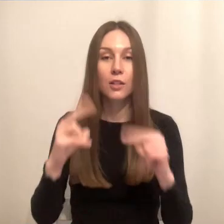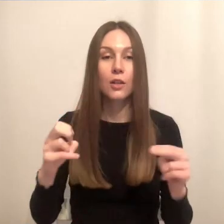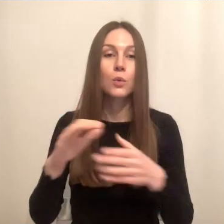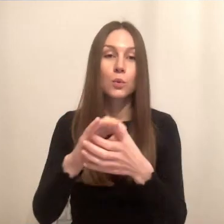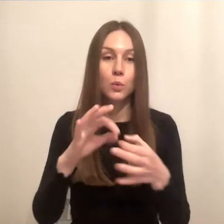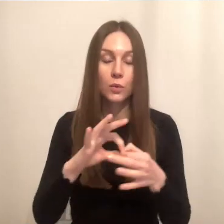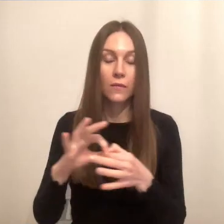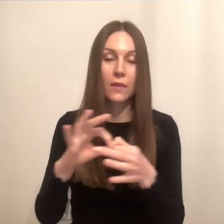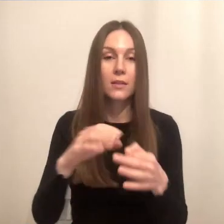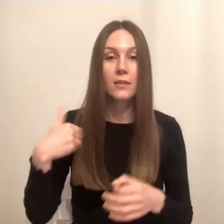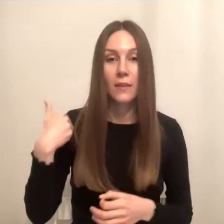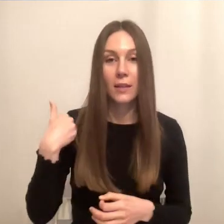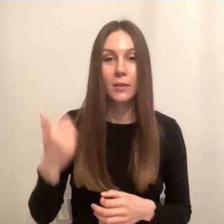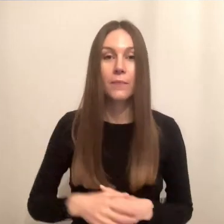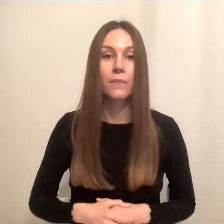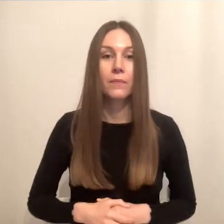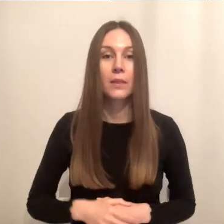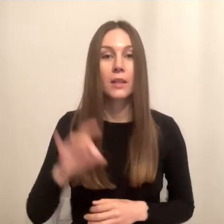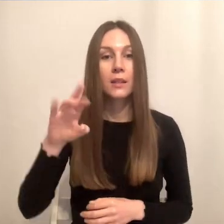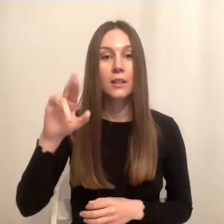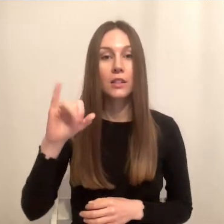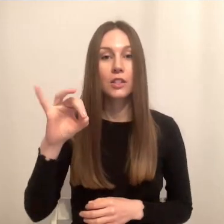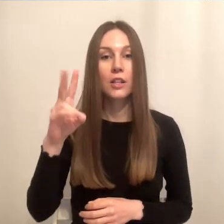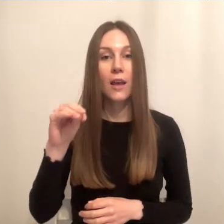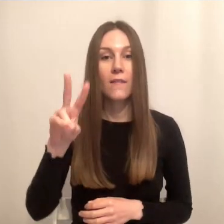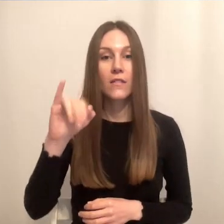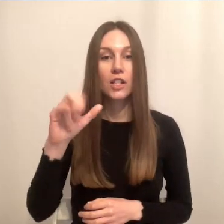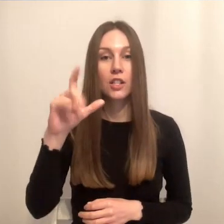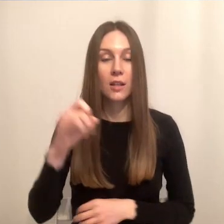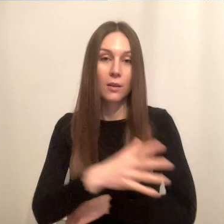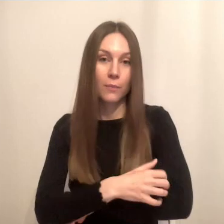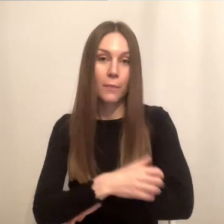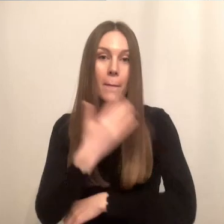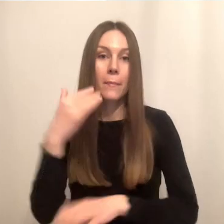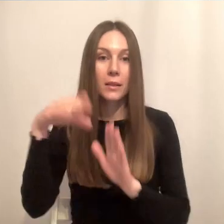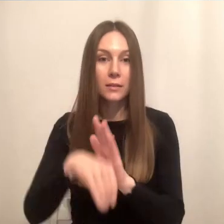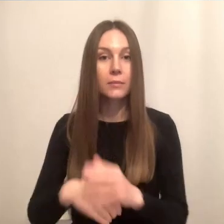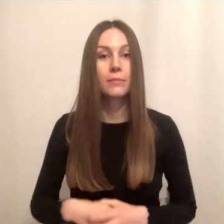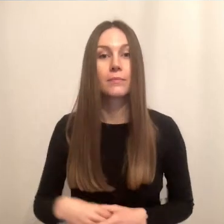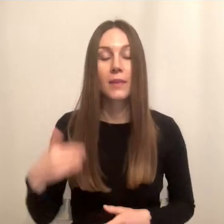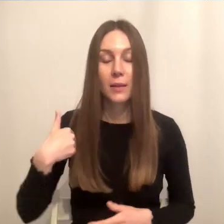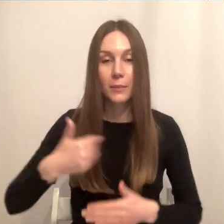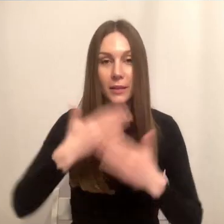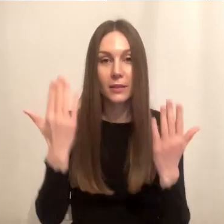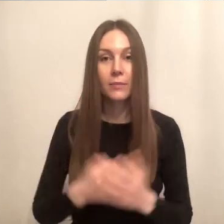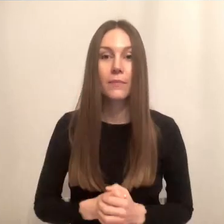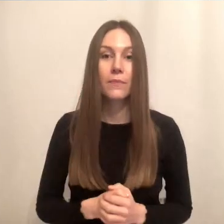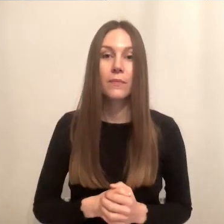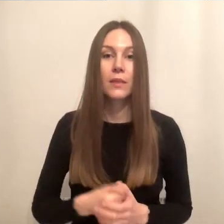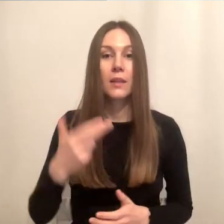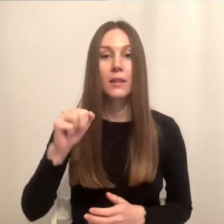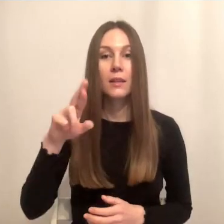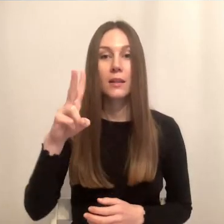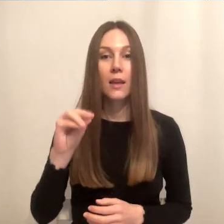Sveiki. Daiva Griškevičienė, Lietuvos valstiečių žaliųjų sąjunga. Labadiena. Jaroslav Narkevič,